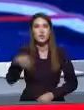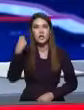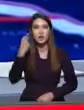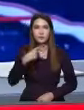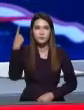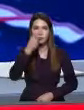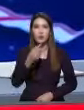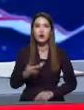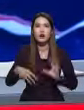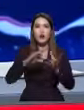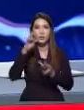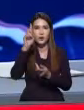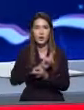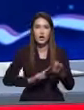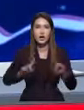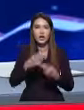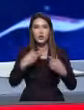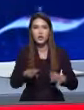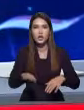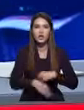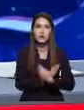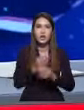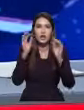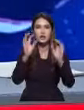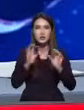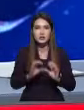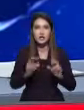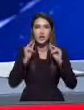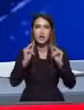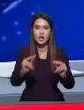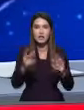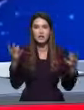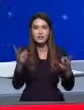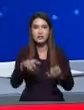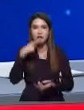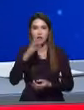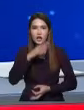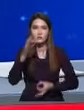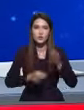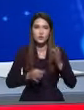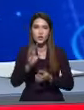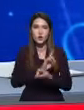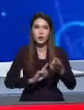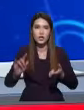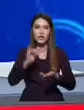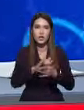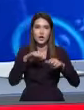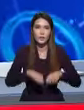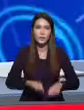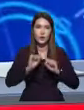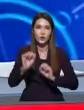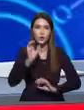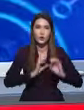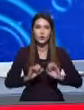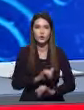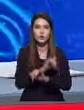бұрын жалпыұлттық референдумда бұдан шығатын жол заң үстемдігімен әділ төрелік екенін айтты. Сот жүйесіне өзгертулер енгізіп, құқық қорғау институттарын